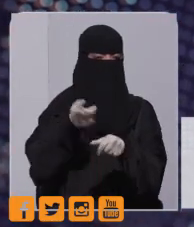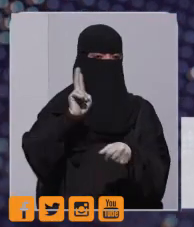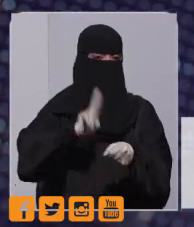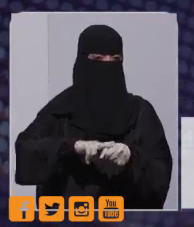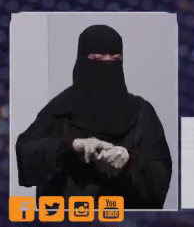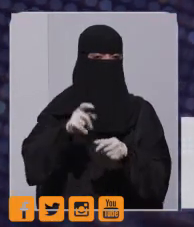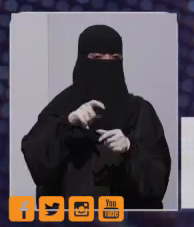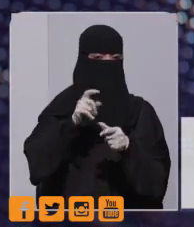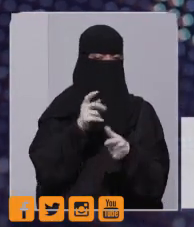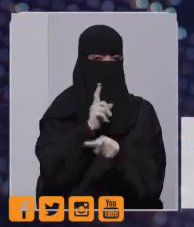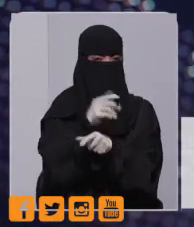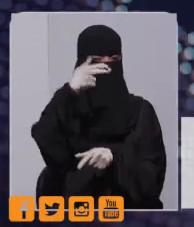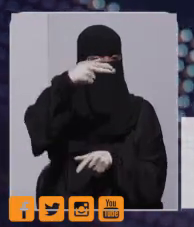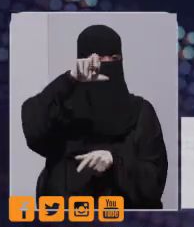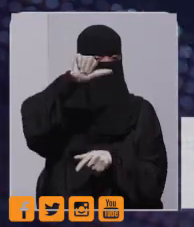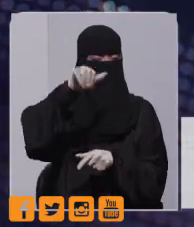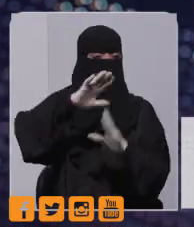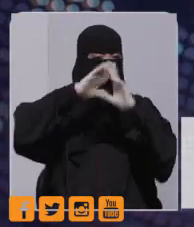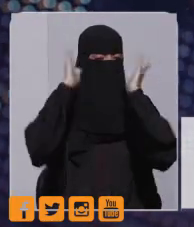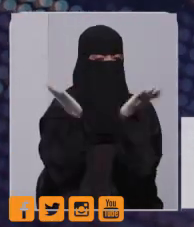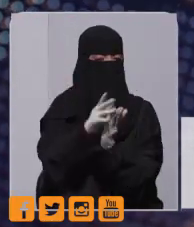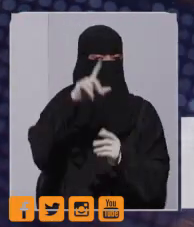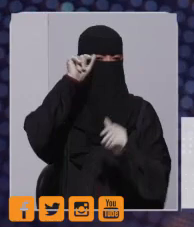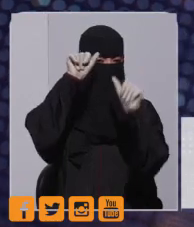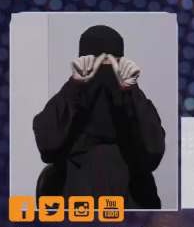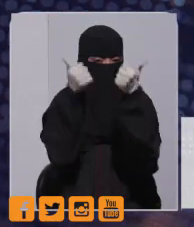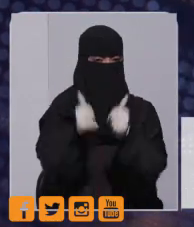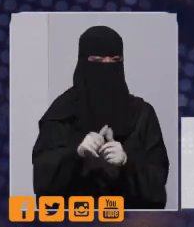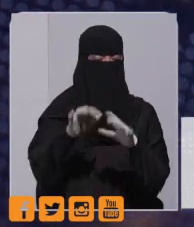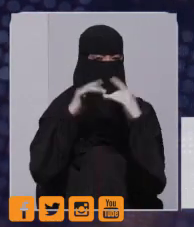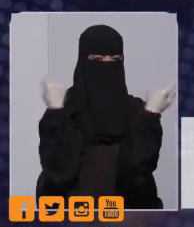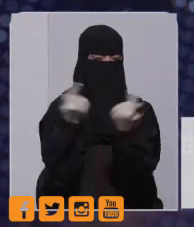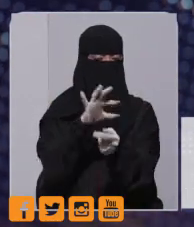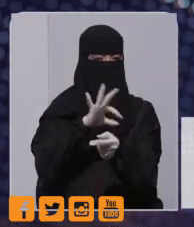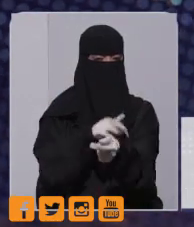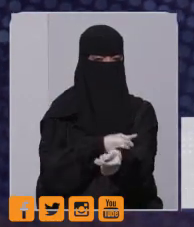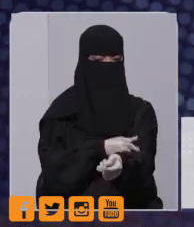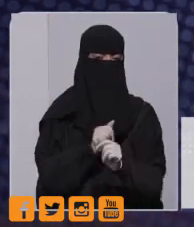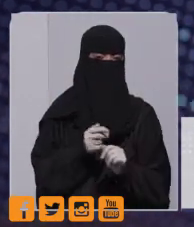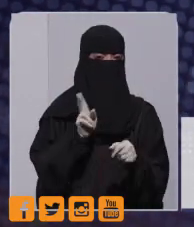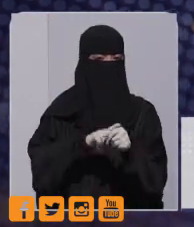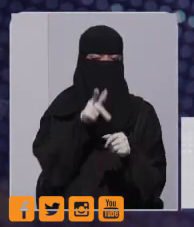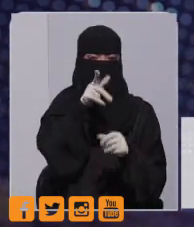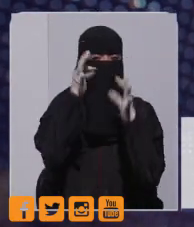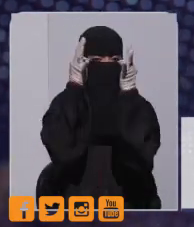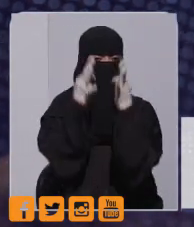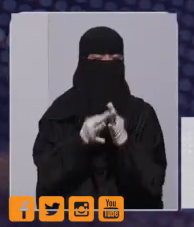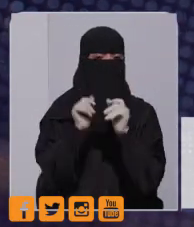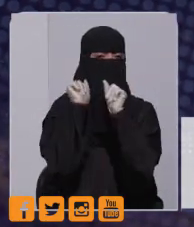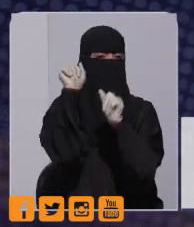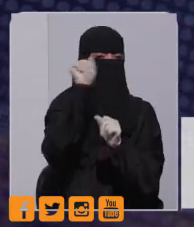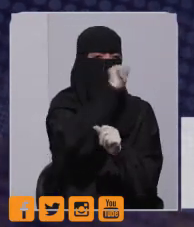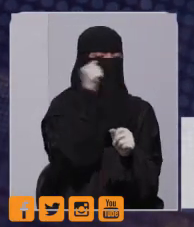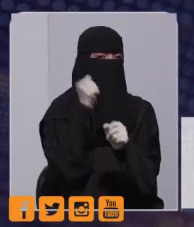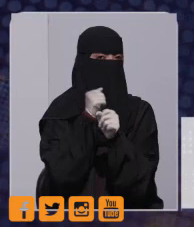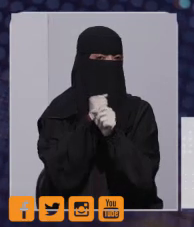بخلع استشاري عظام وممثلين عن النقابات الطبيه وقضى التعميم باسناد تحديد مهام اللجنه